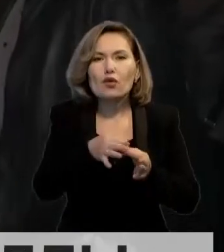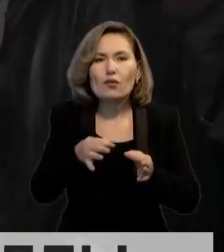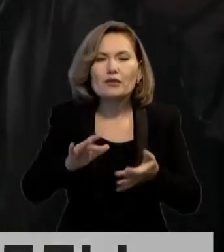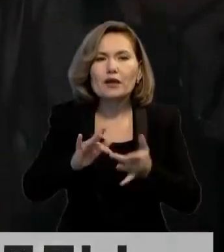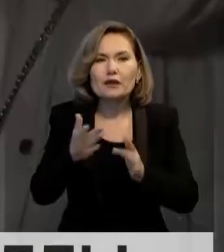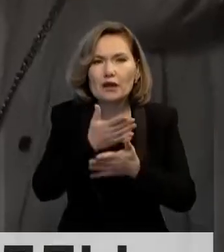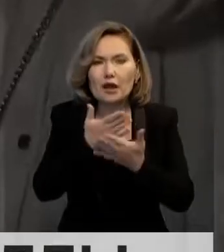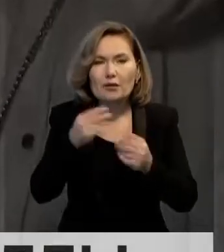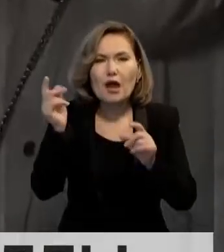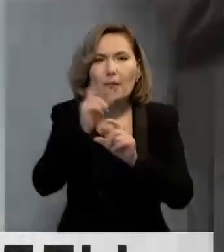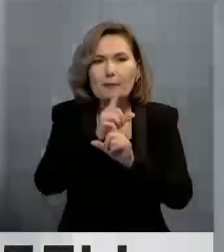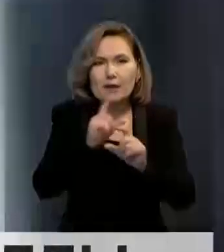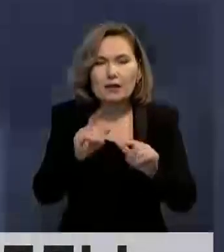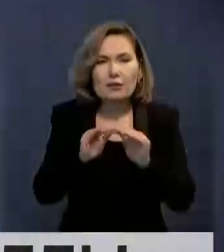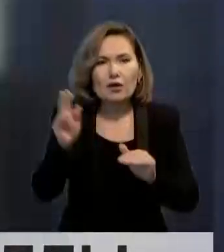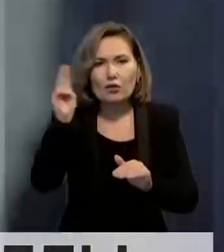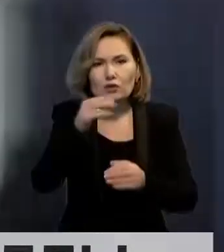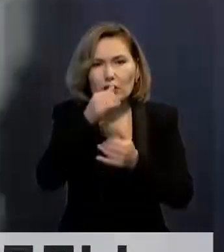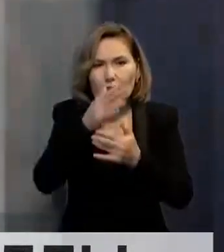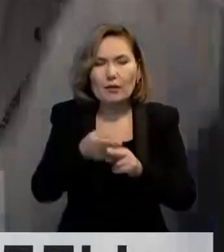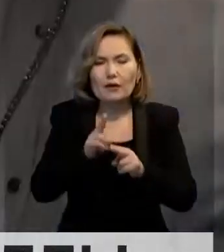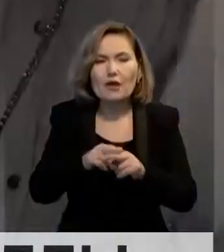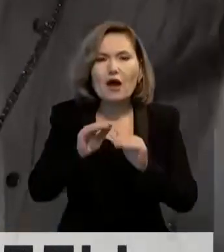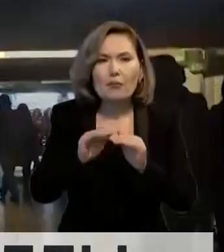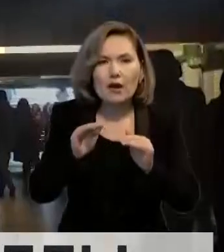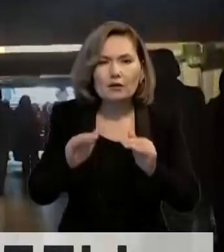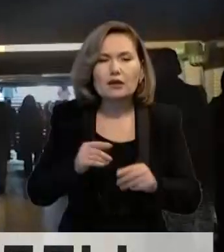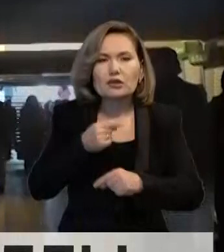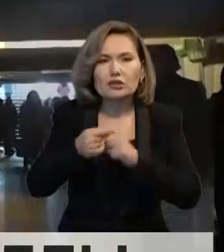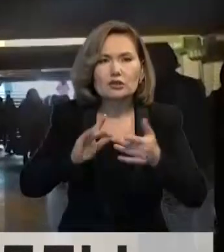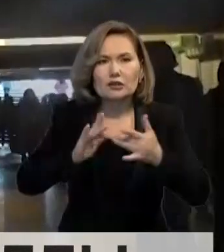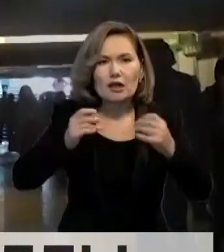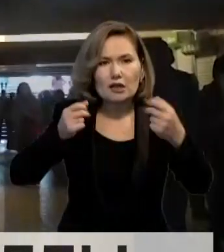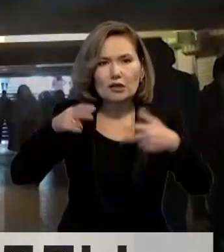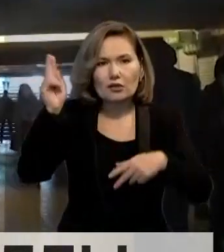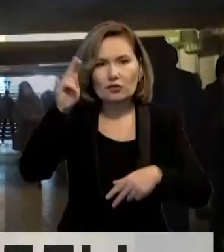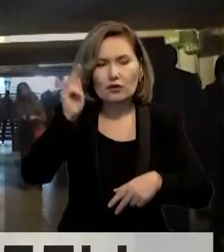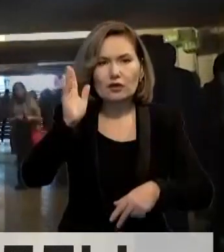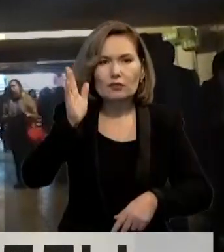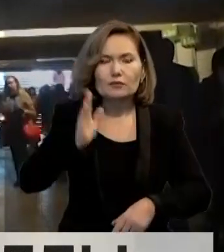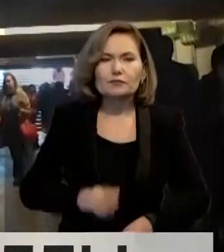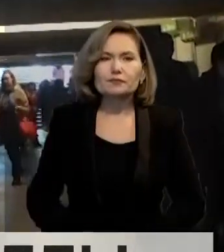қашықтан оқуға көшірілді. Енді балалар апта соңына дейін үйден оқитын болады.